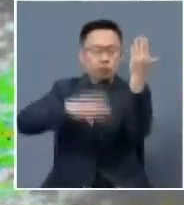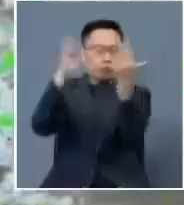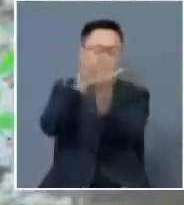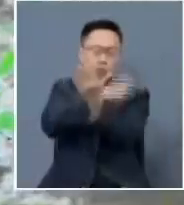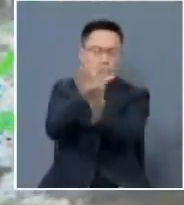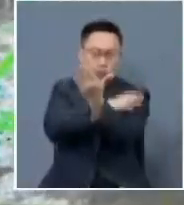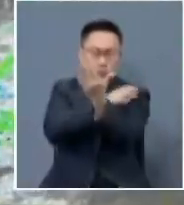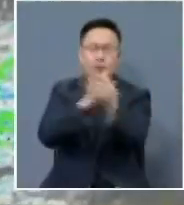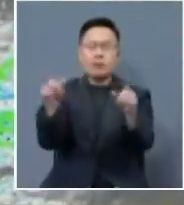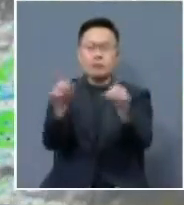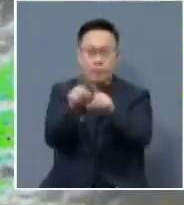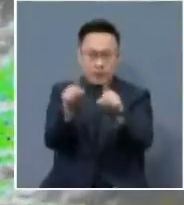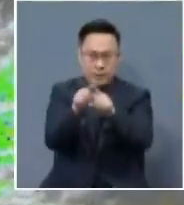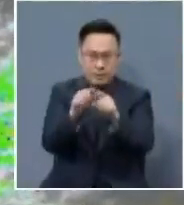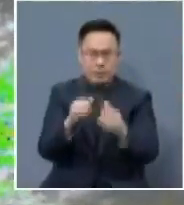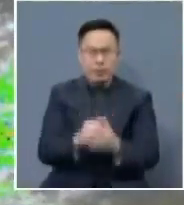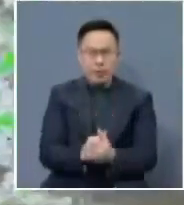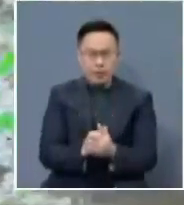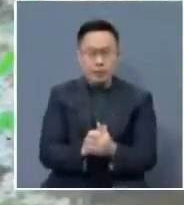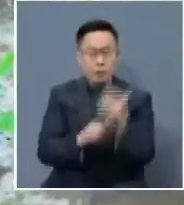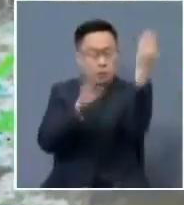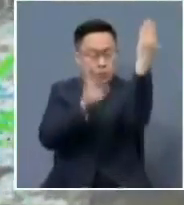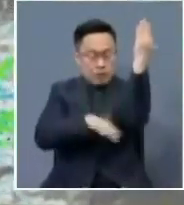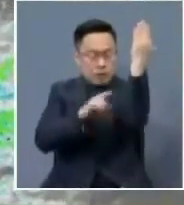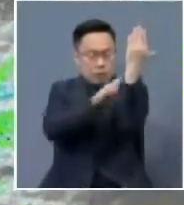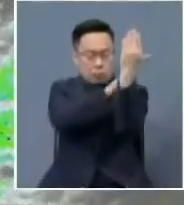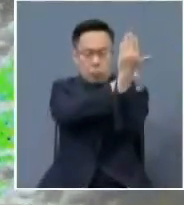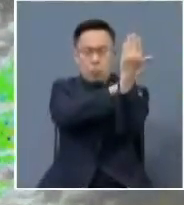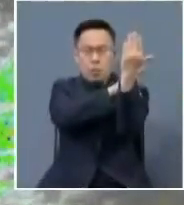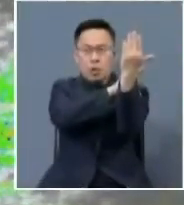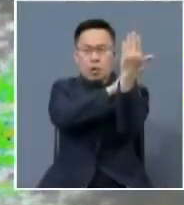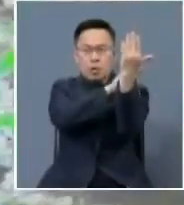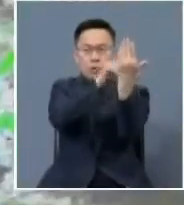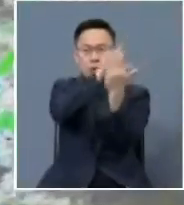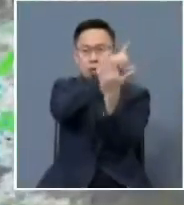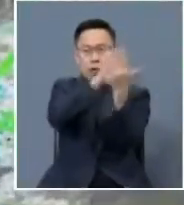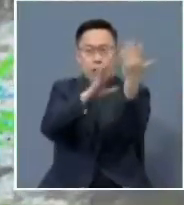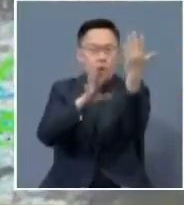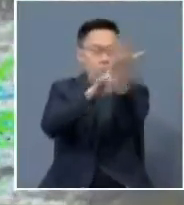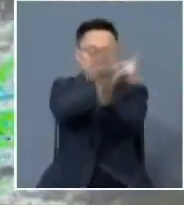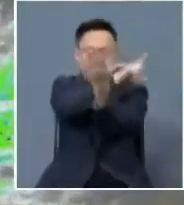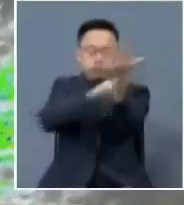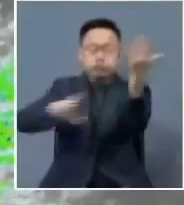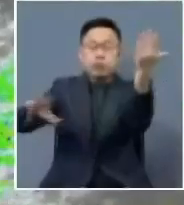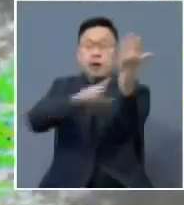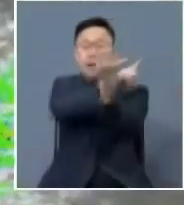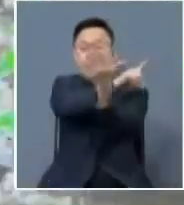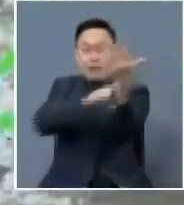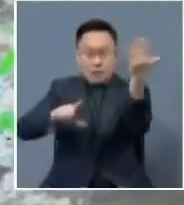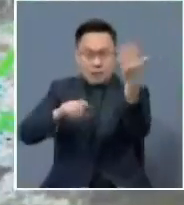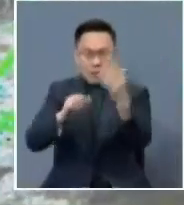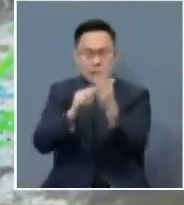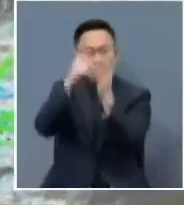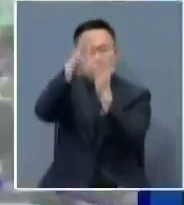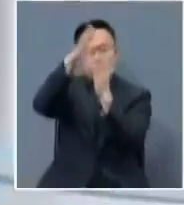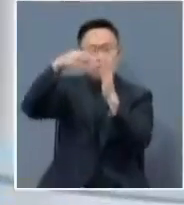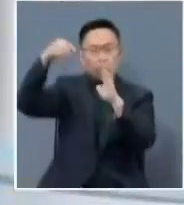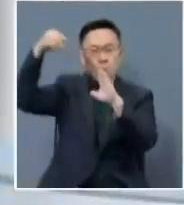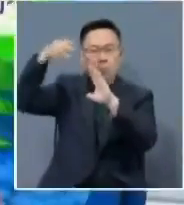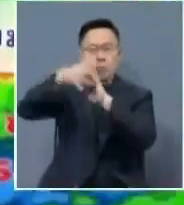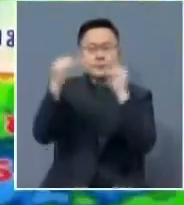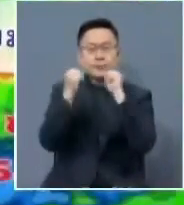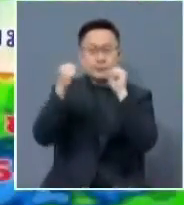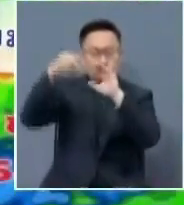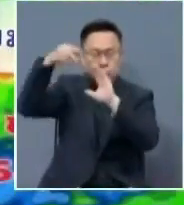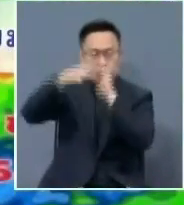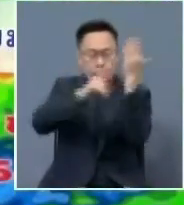อิทธิพลของร่องประสุงที่พาดผลนภาคใต้ตอนกลางค่ะจึงทำให้ภาคใต้มีฝนตกหนักเกิดขึ้นนะคะมาดูการคาดการปริมาณฝนใน